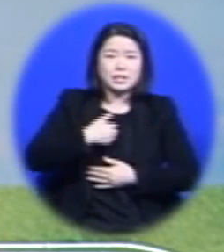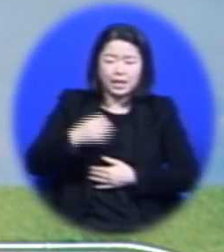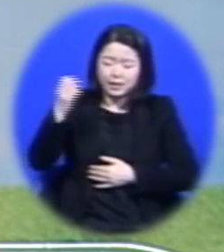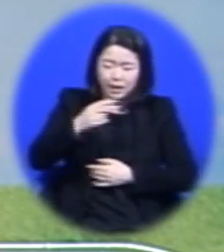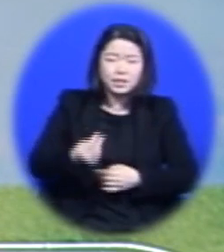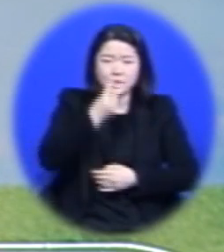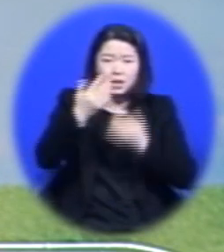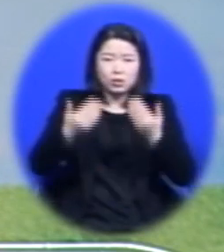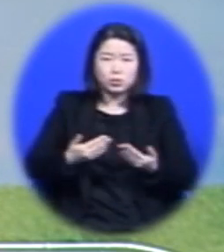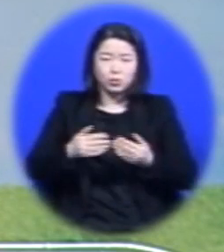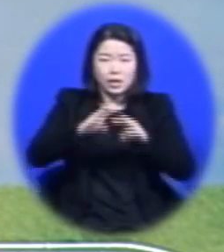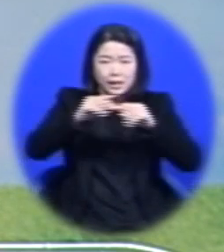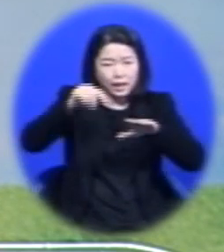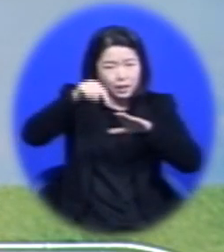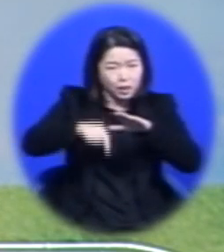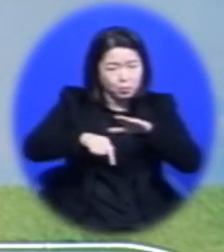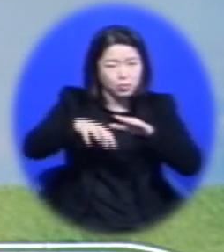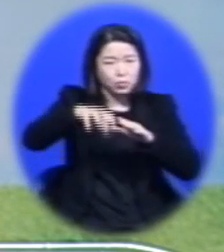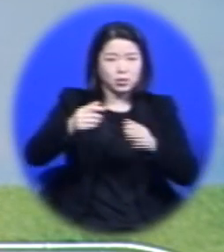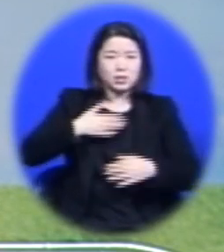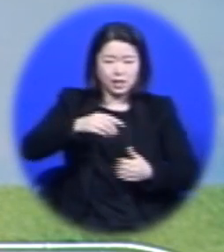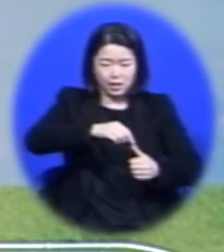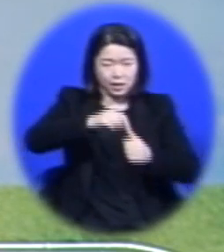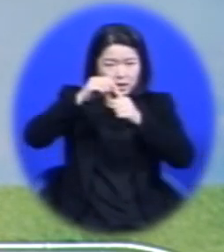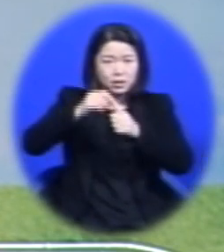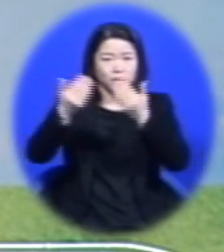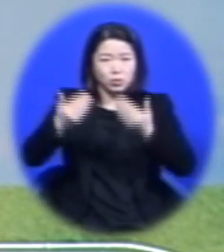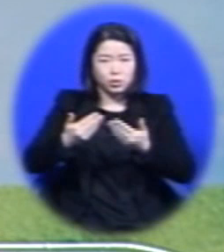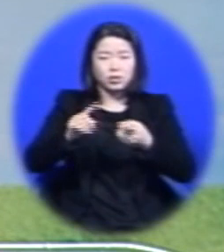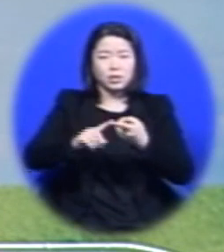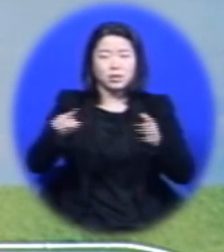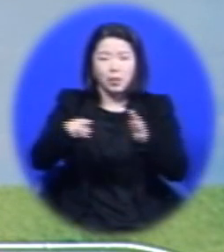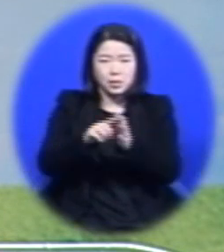땅 기쁜 곳에서 나를 다시 끌어 내어 주실 줄 믿습니다